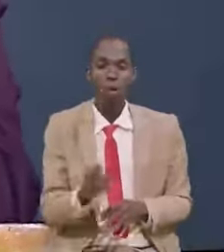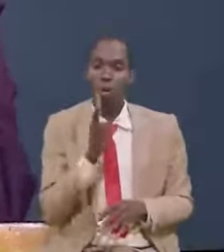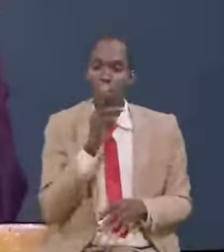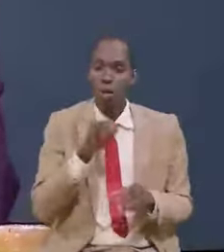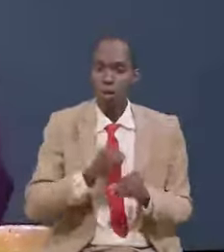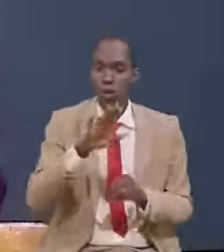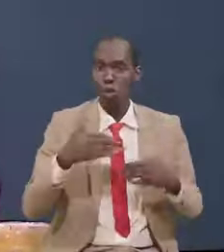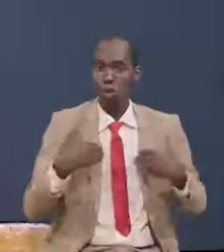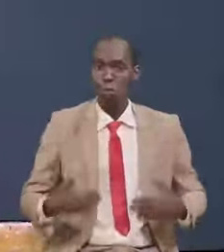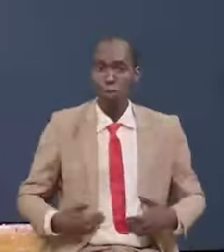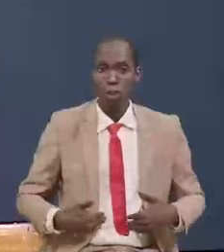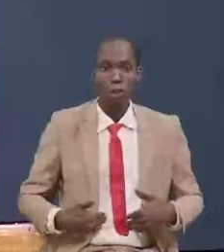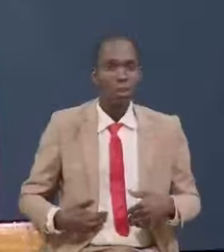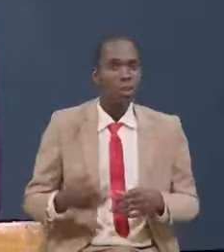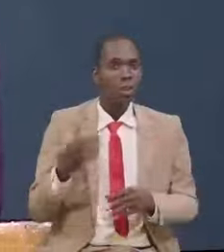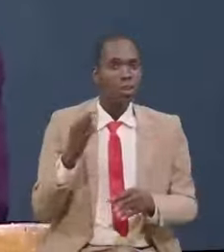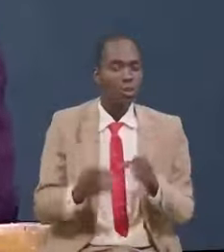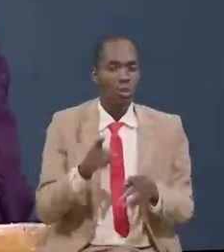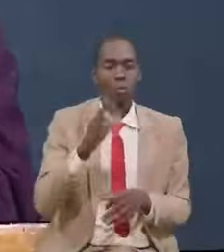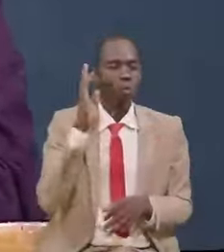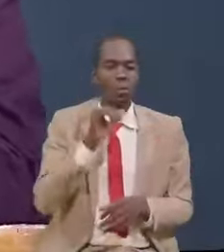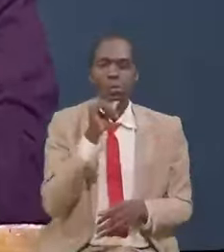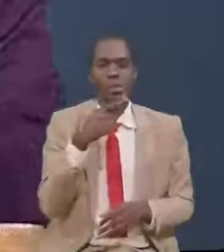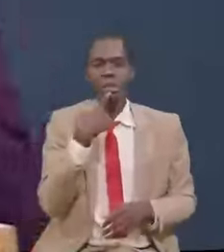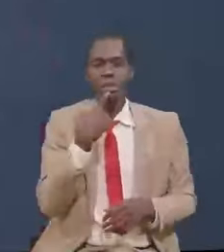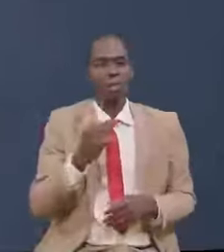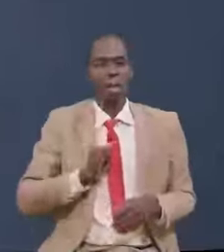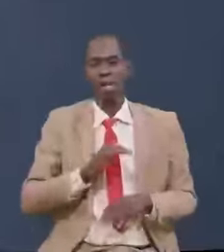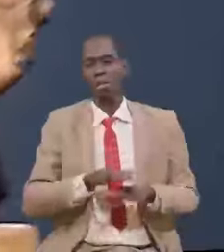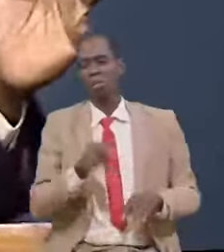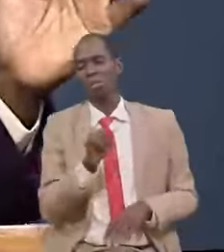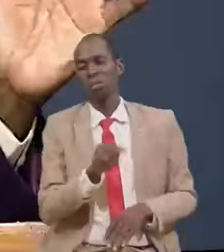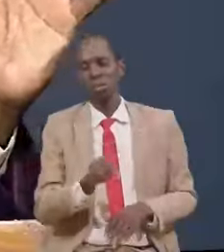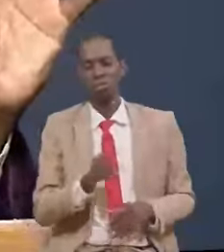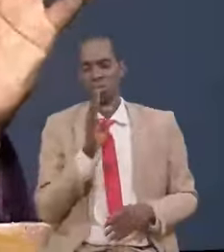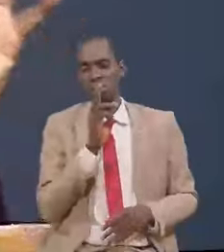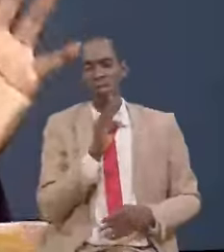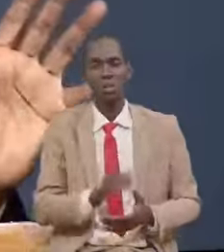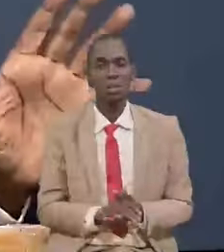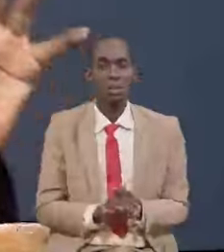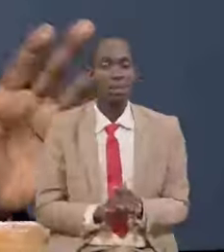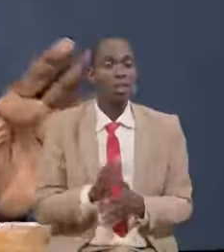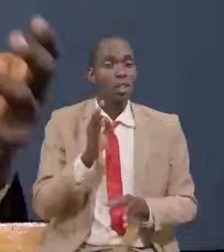Si tu connaissais le but de l'eau dans ta vie, tu ne dirais pas, je ne suis pas intéressé.